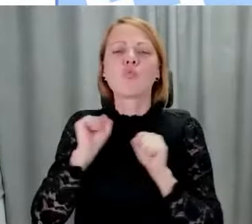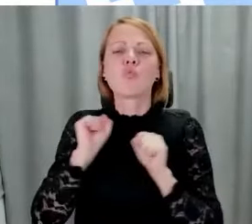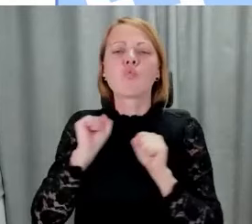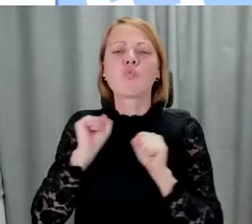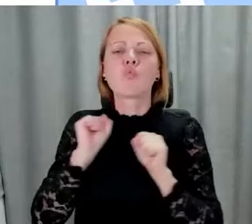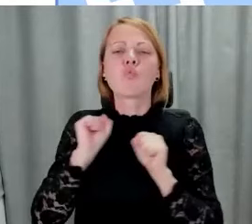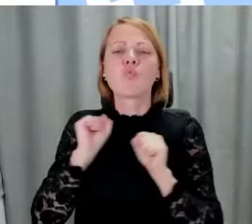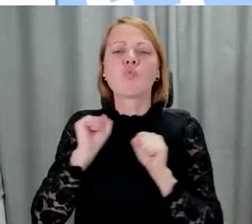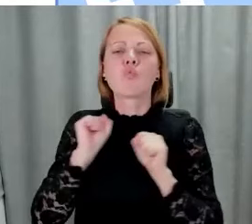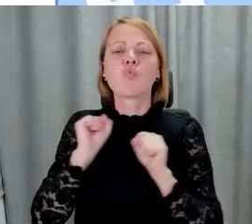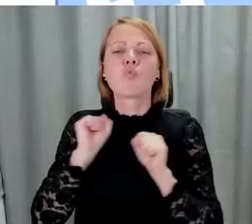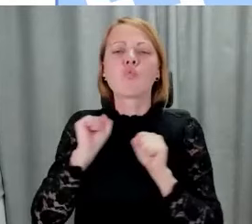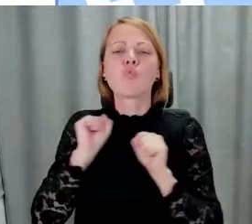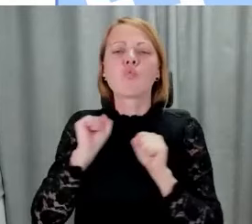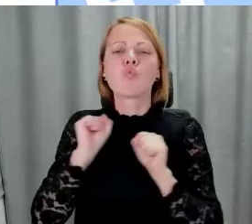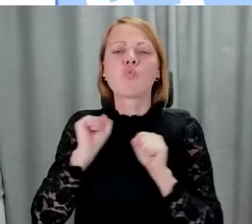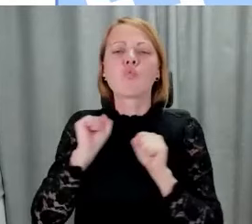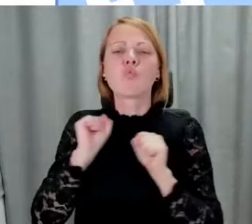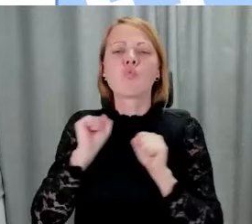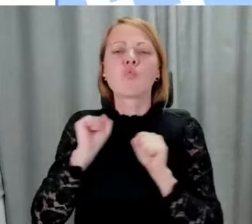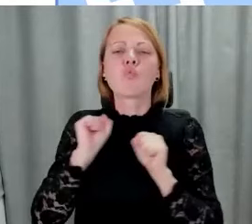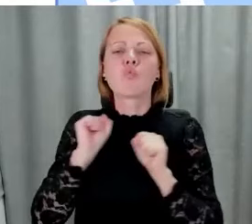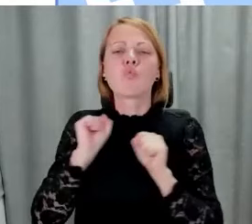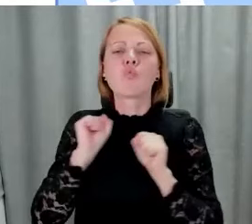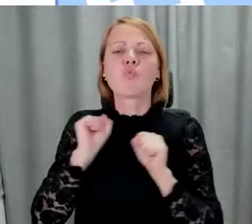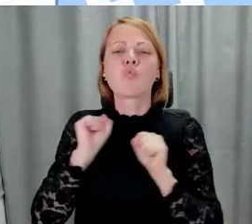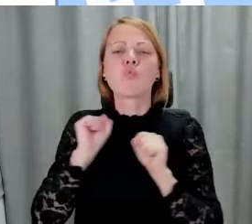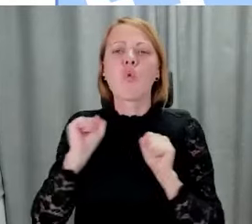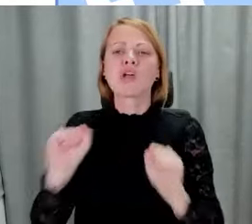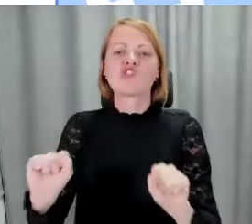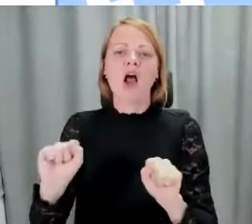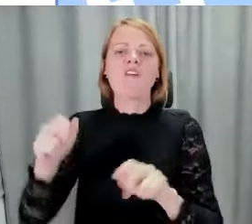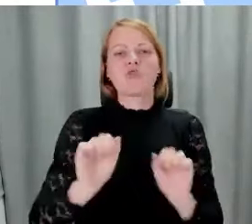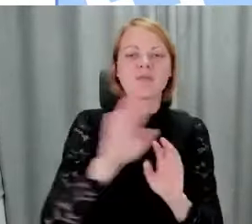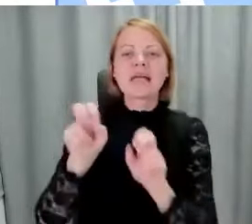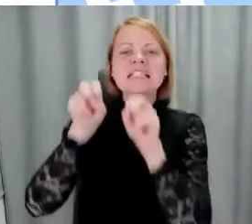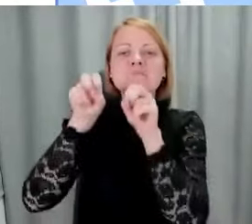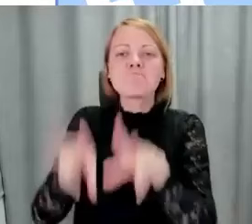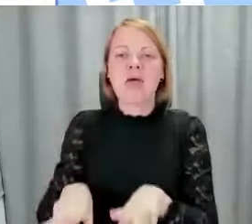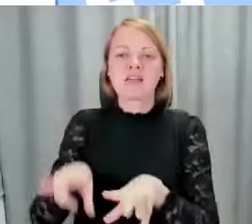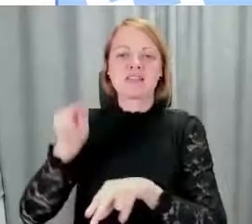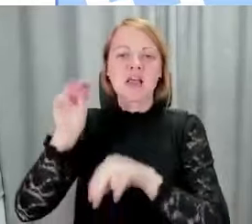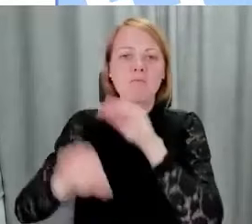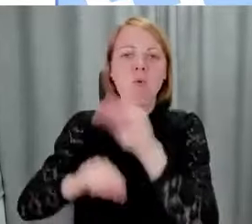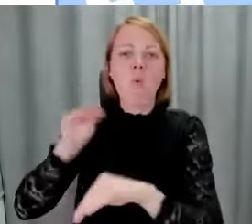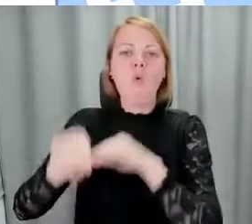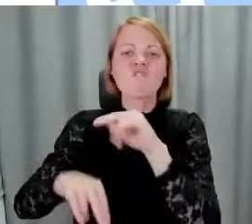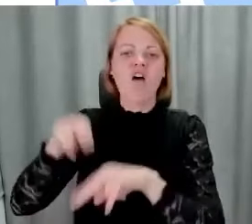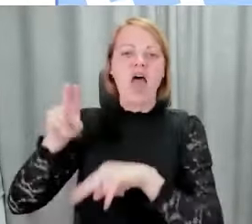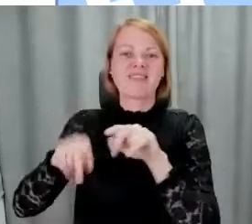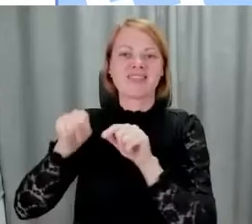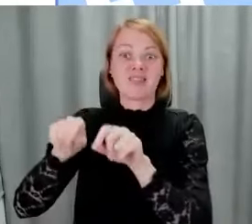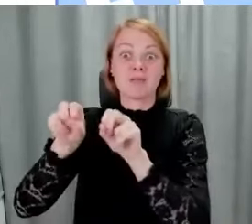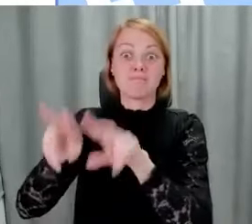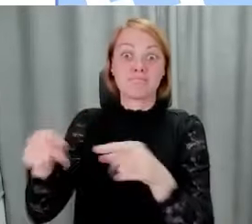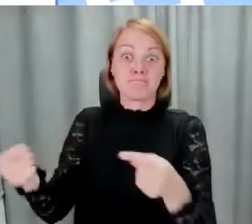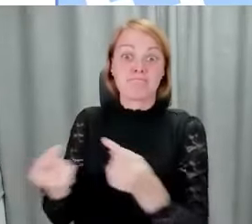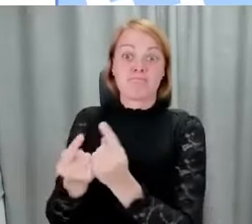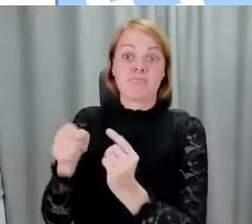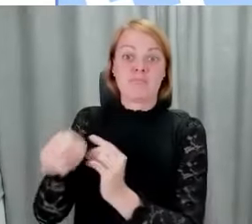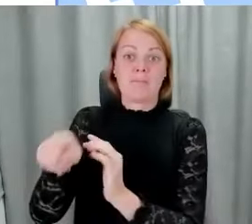logiem, bet drošāk speciāli šim mērķim būvēta vide, tāda patvērtne. Un